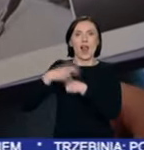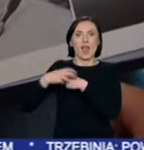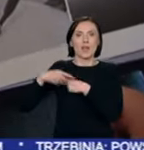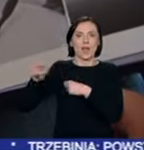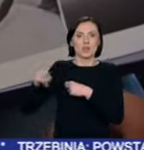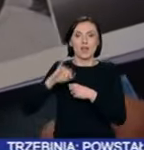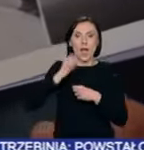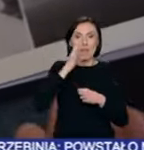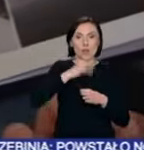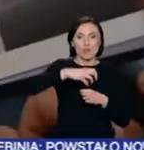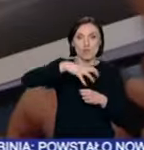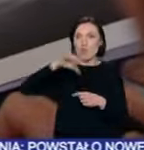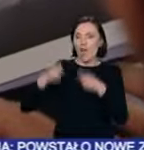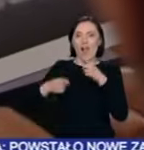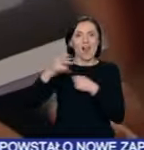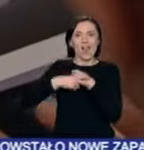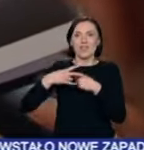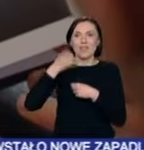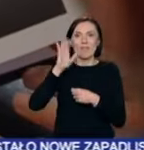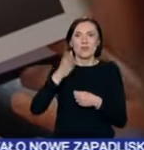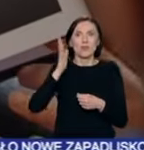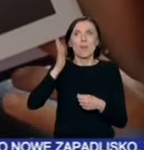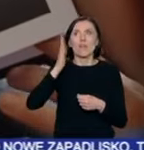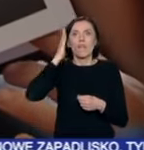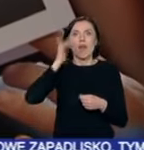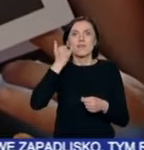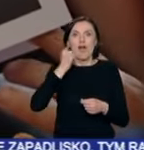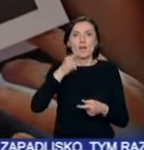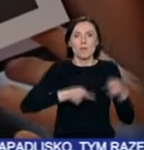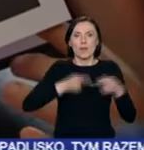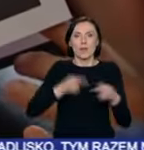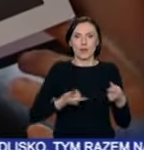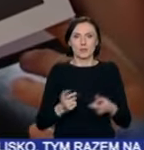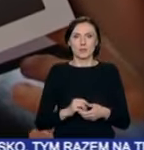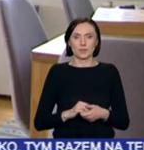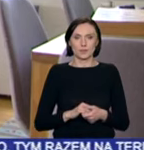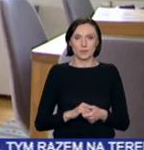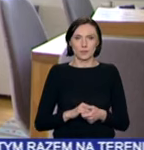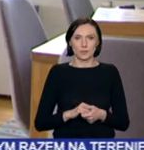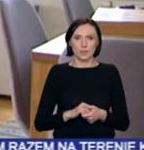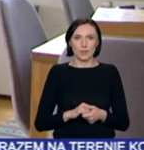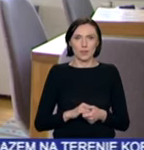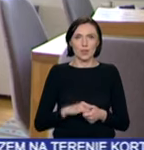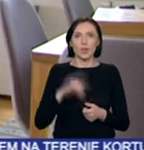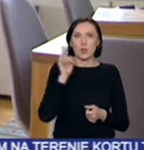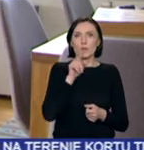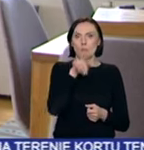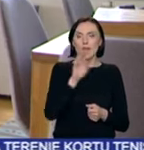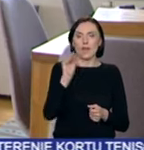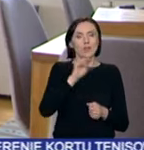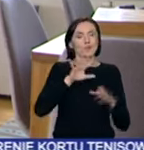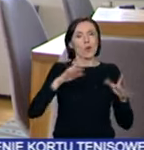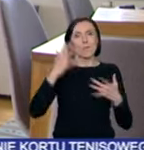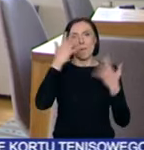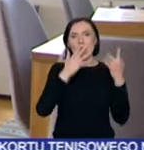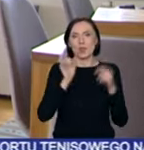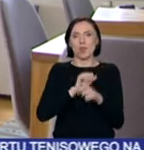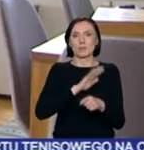jako po prostu człowieka, któremu chcemy zachować możliwie jak najwięcej sprawności. Janek ma jeszcze wiele marzeń do